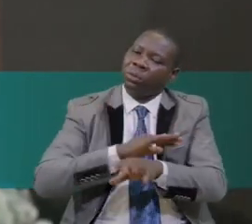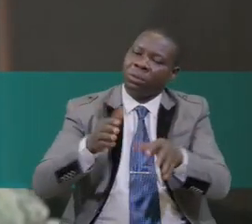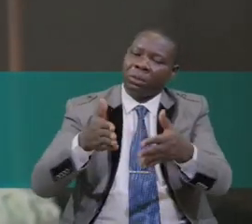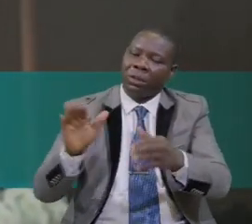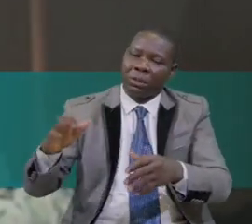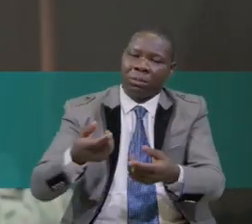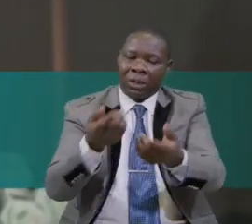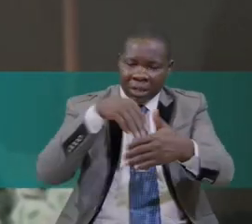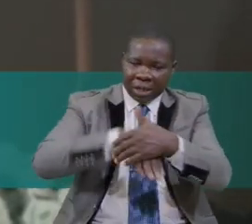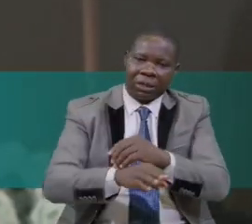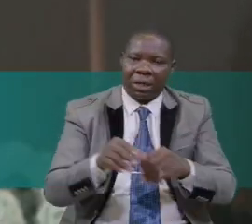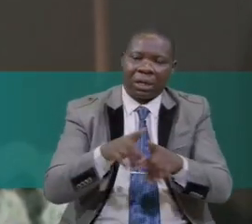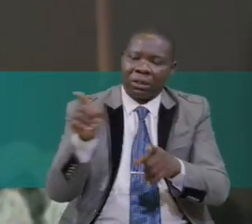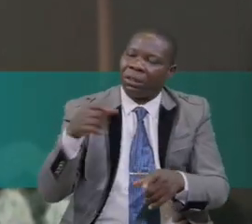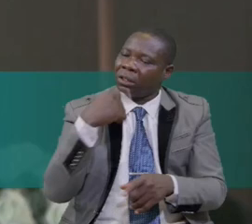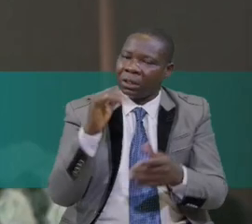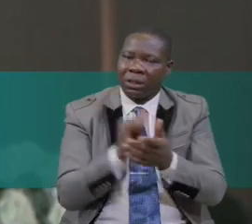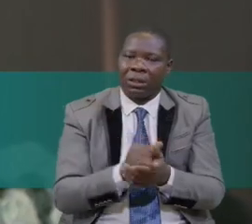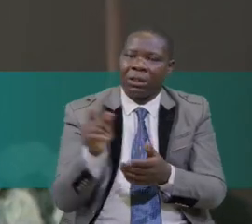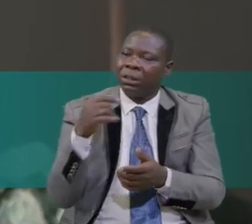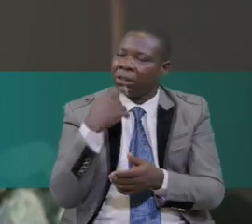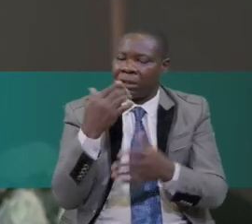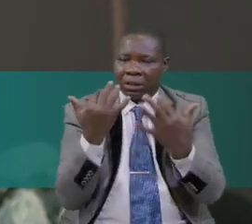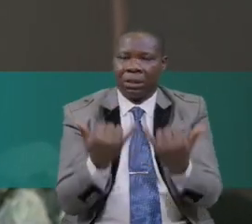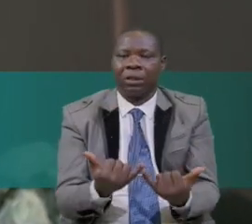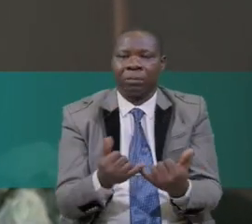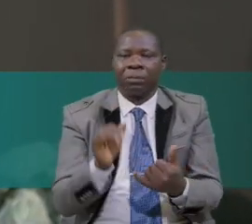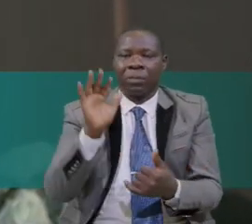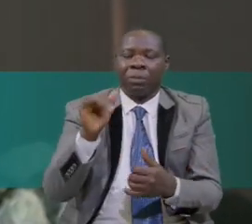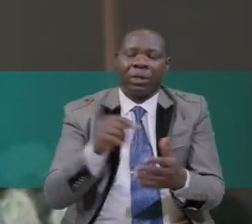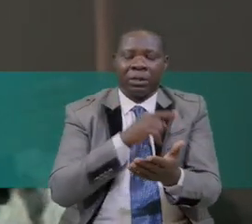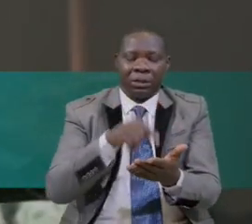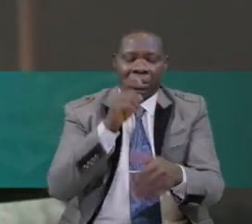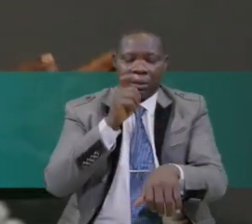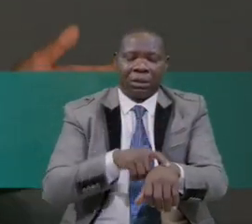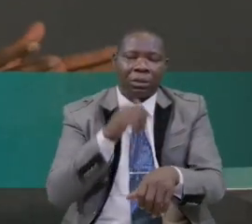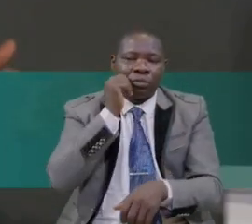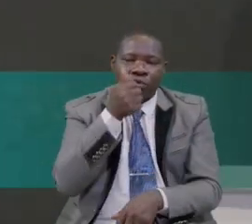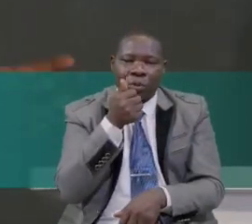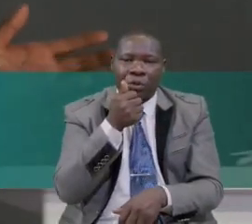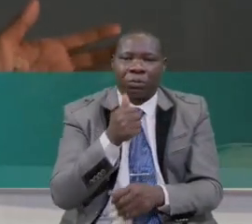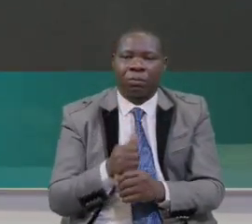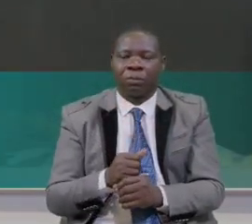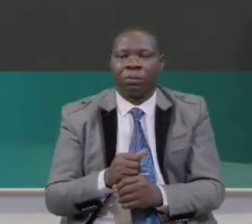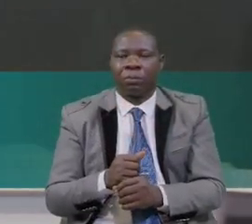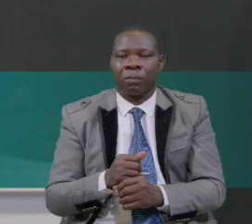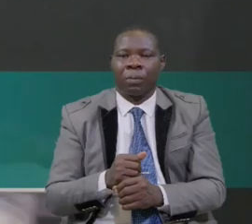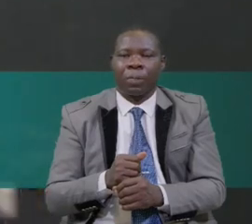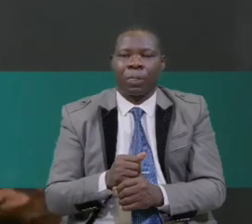Et comme il a dit maintenant, demain à telle heure,